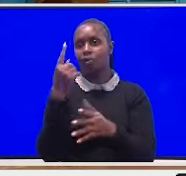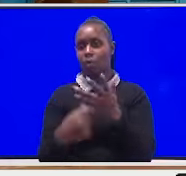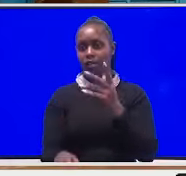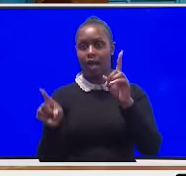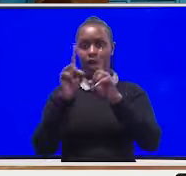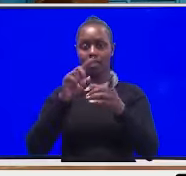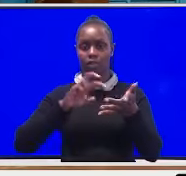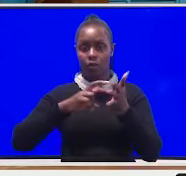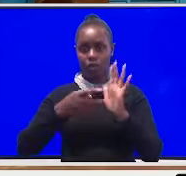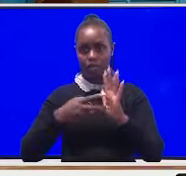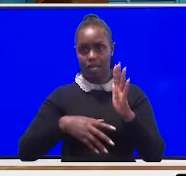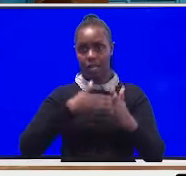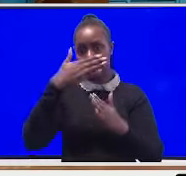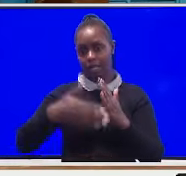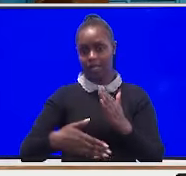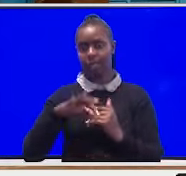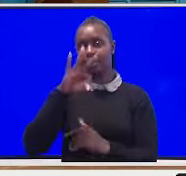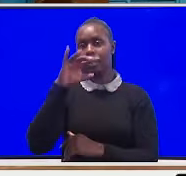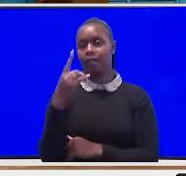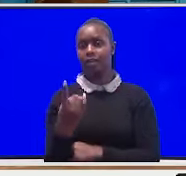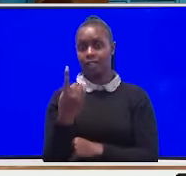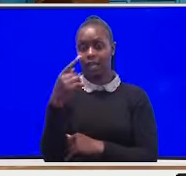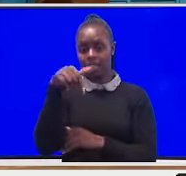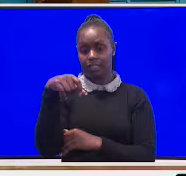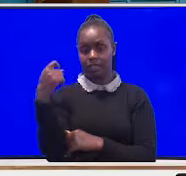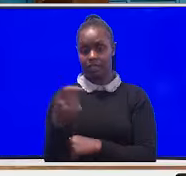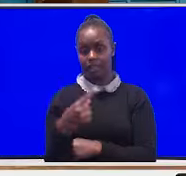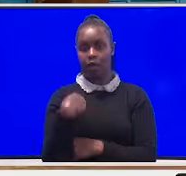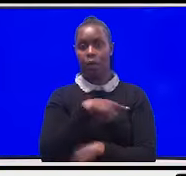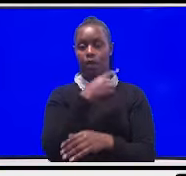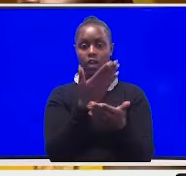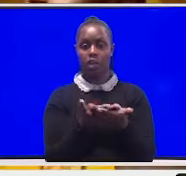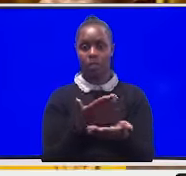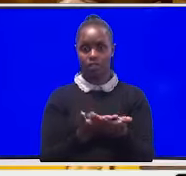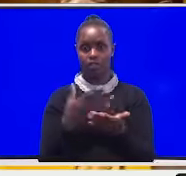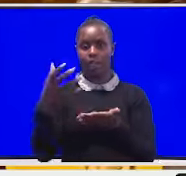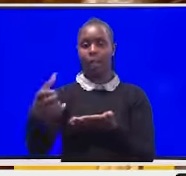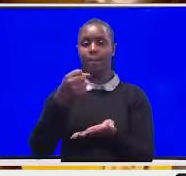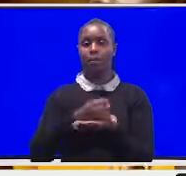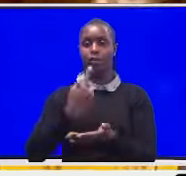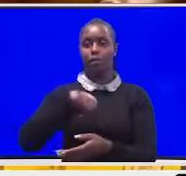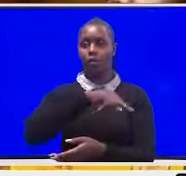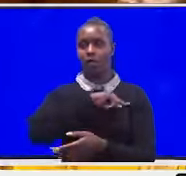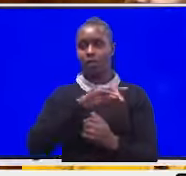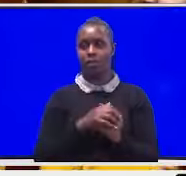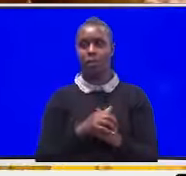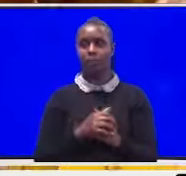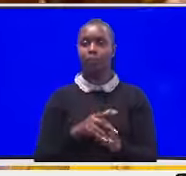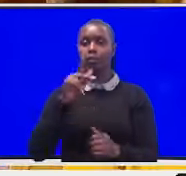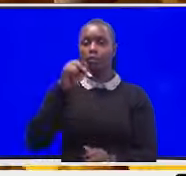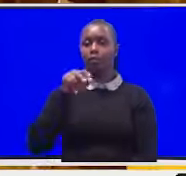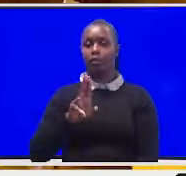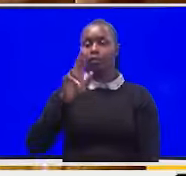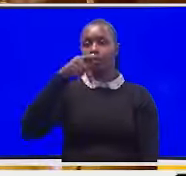contract is ending this 31st, tafadhali tunawaomba. Employ us. Kwa upande mwingine, wanachama wa